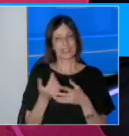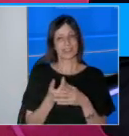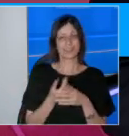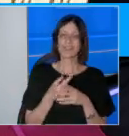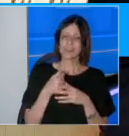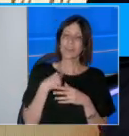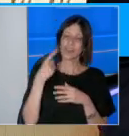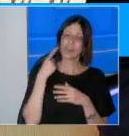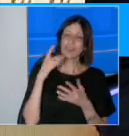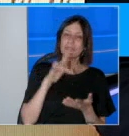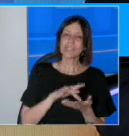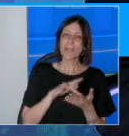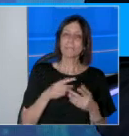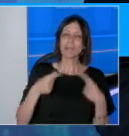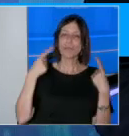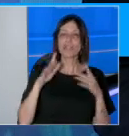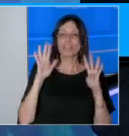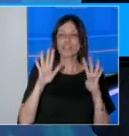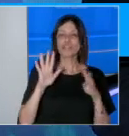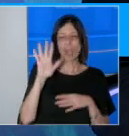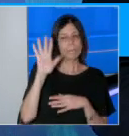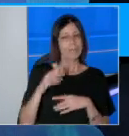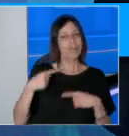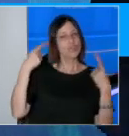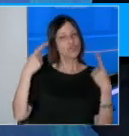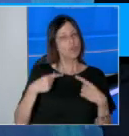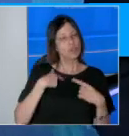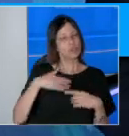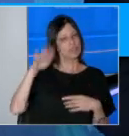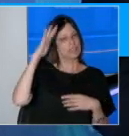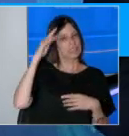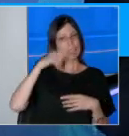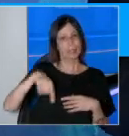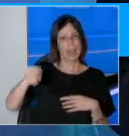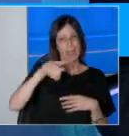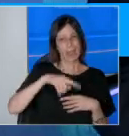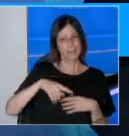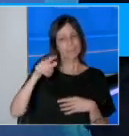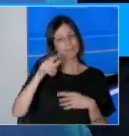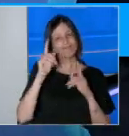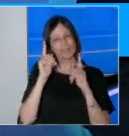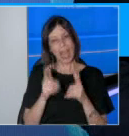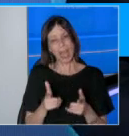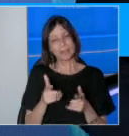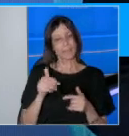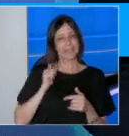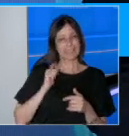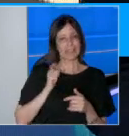הכיסא. אתה יודע, אנחנו נמצאים ביום הזה, בתשעה במאי, יום שבו אנחנו מצדיעים לכם, מי שנלחם